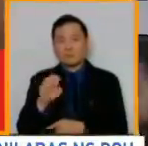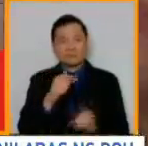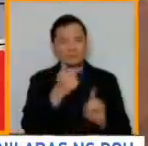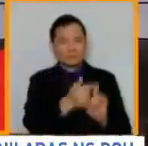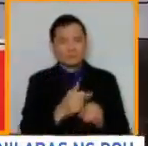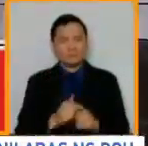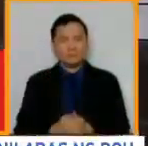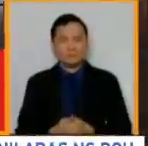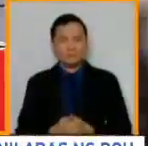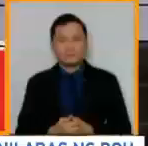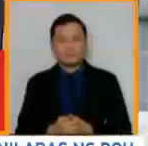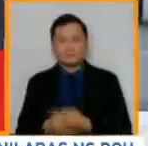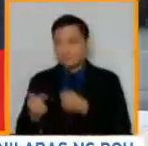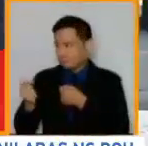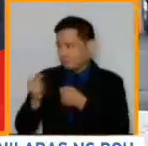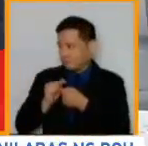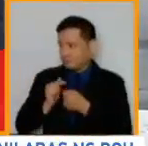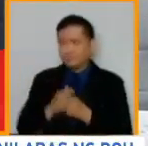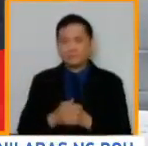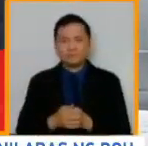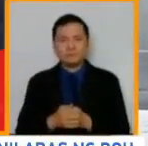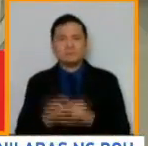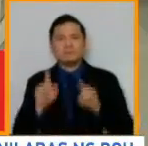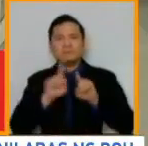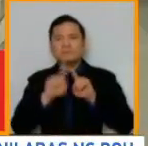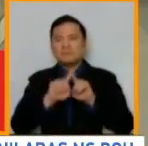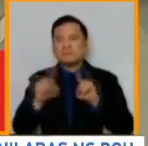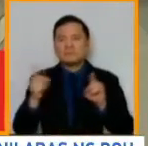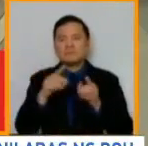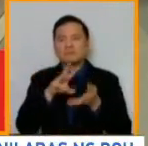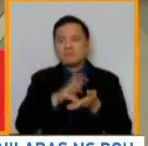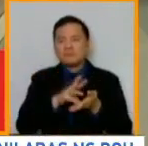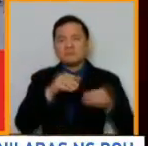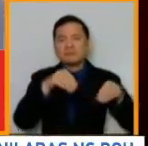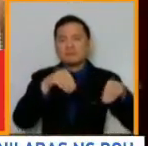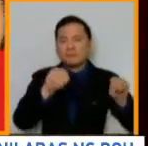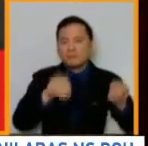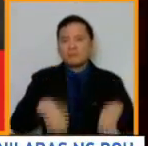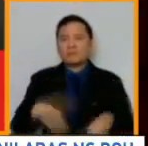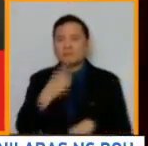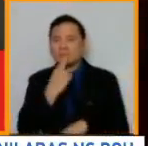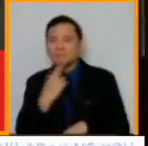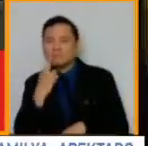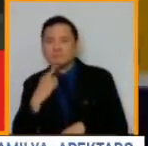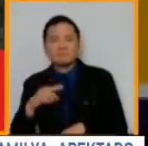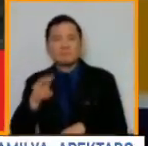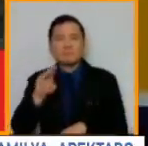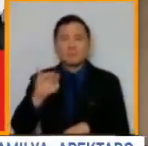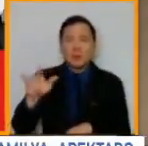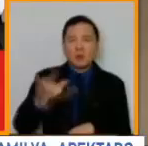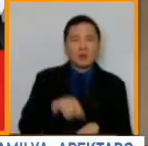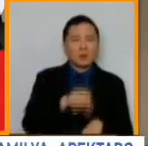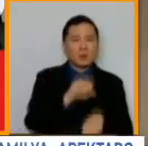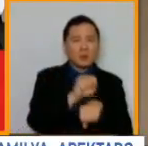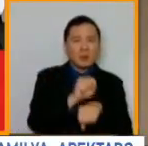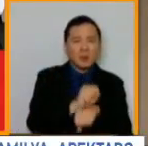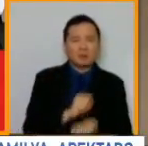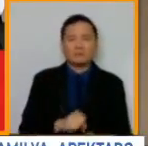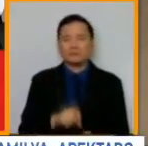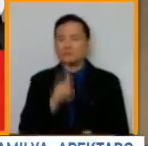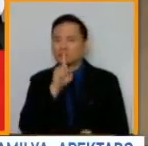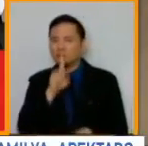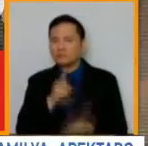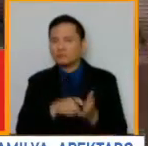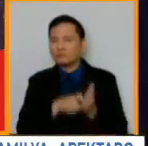Sa maraming lugar gaya ng mga palengke, restaurant, mall, pati sa ilang trabaho, required na ngayon magpakita ng vaccination card bago